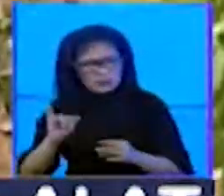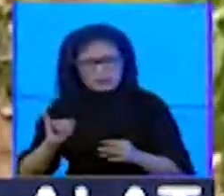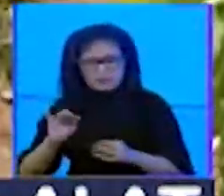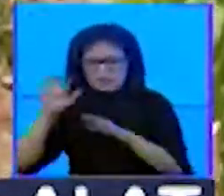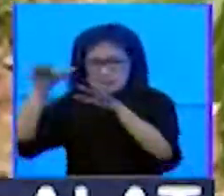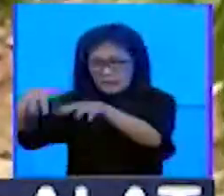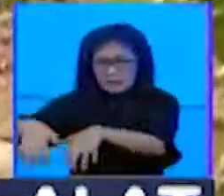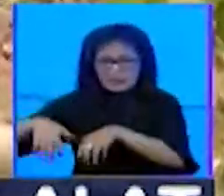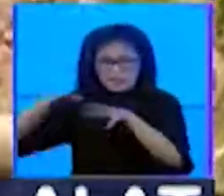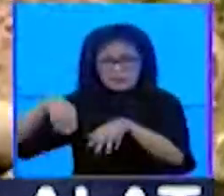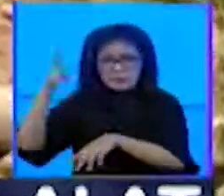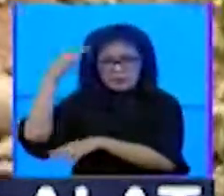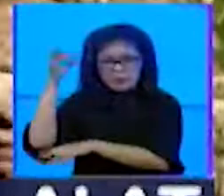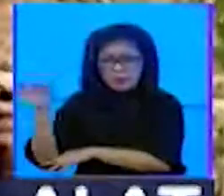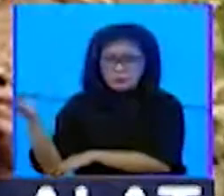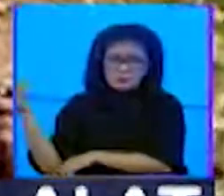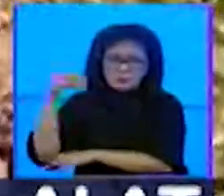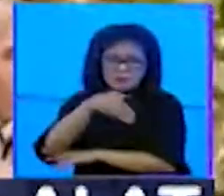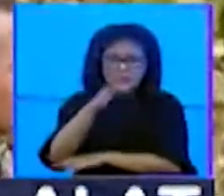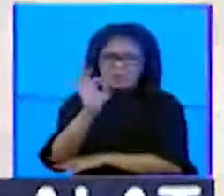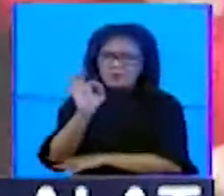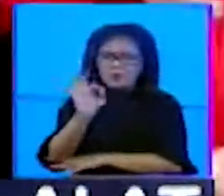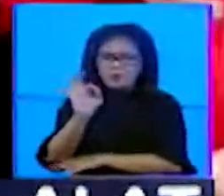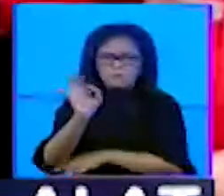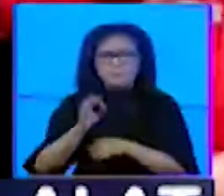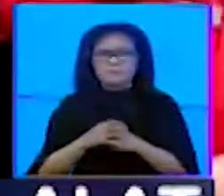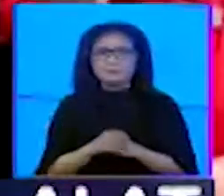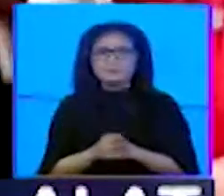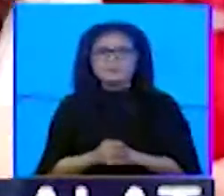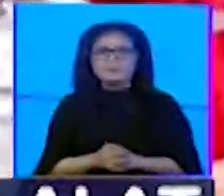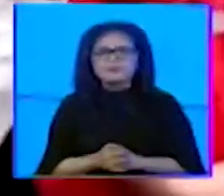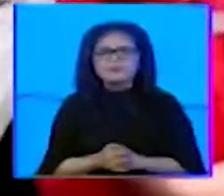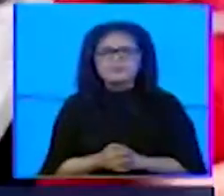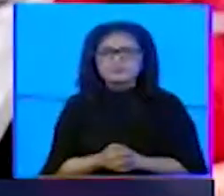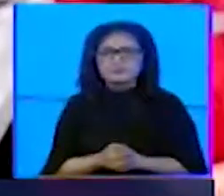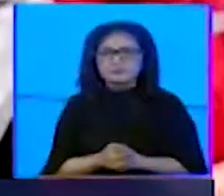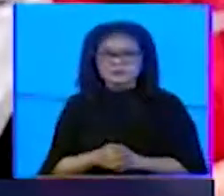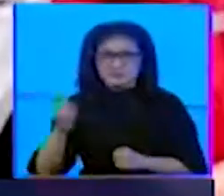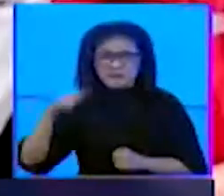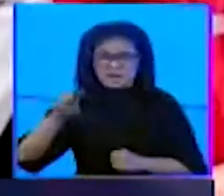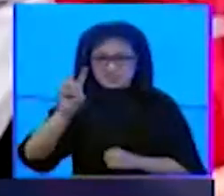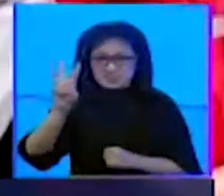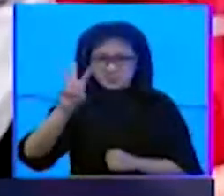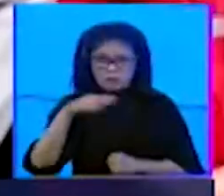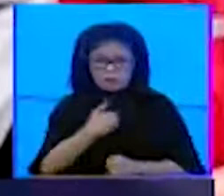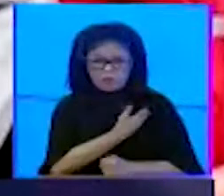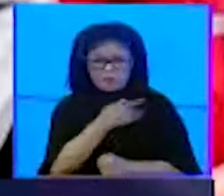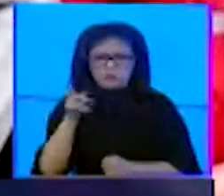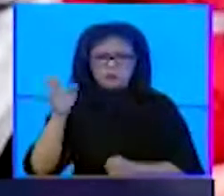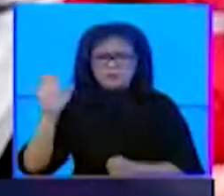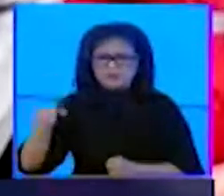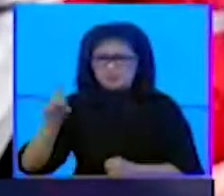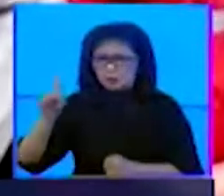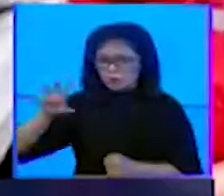Pemkab setempat belum tiba di lokasi. Bahwa masih ada 3 korban, di mana satu keluarga